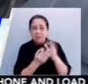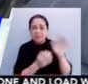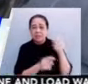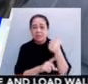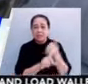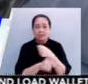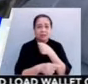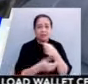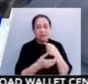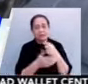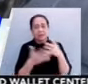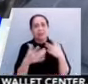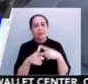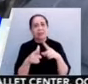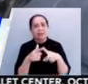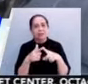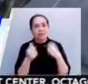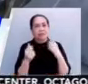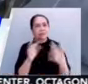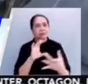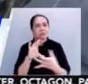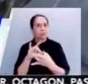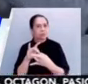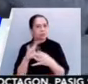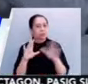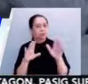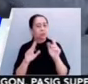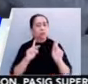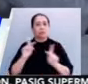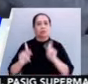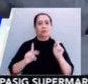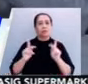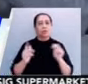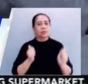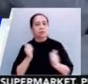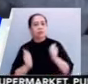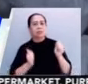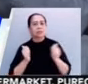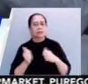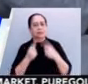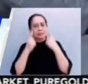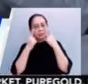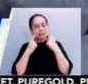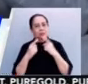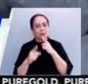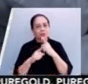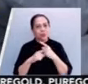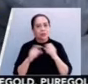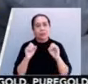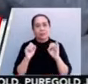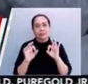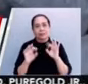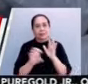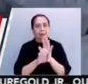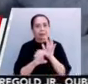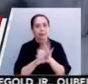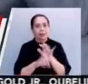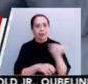Tapos, kukonnect mo sa kanilang performance. So, nakakaiyak talaga pag yung, kunyari, parehong